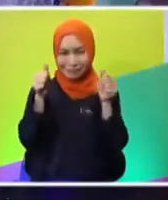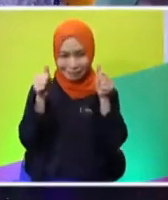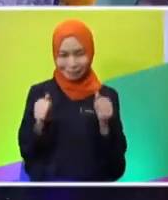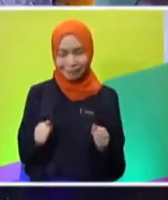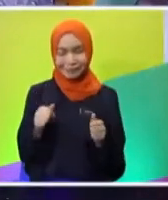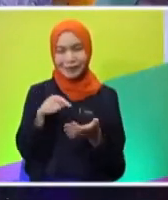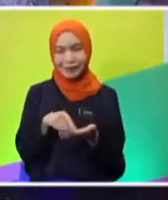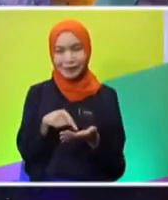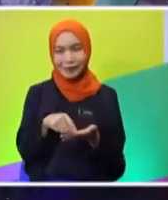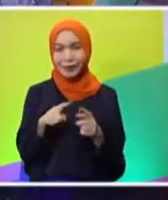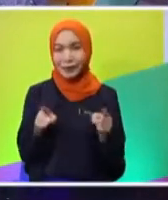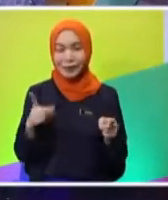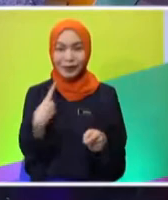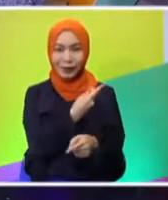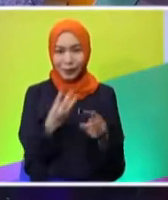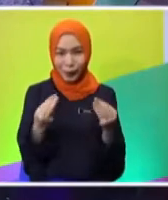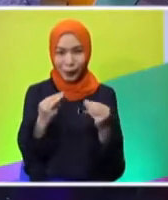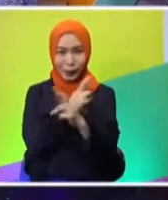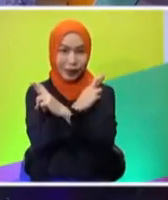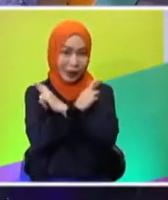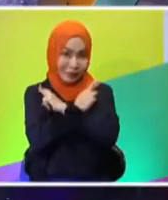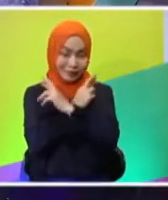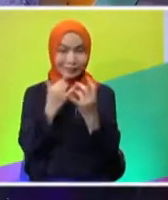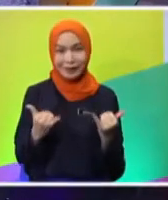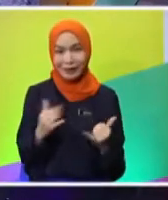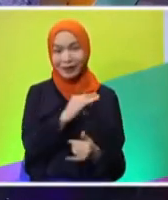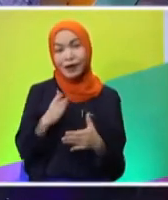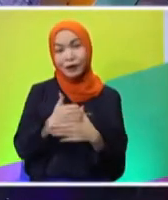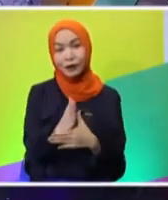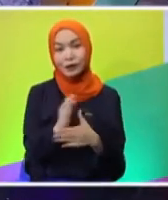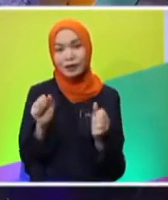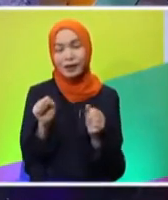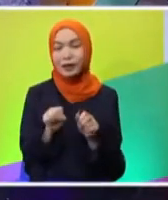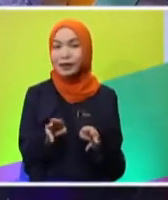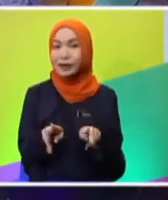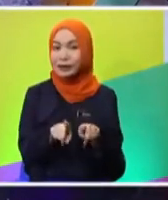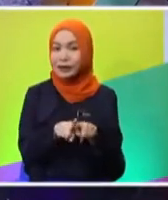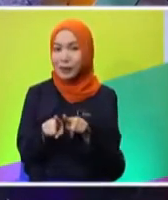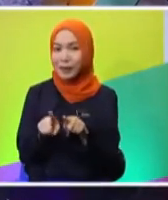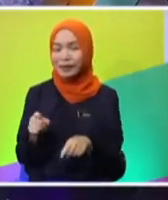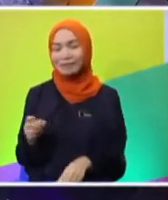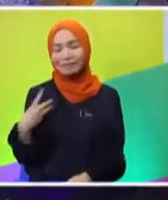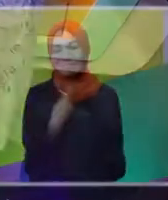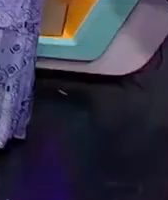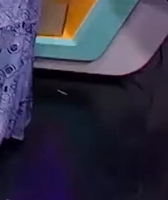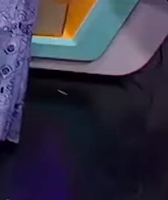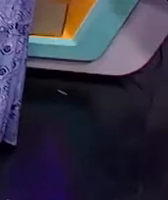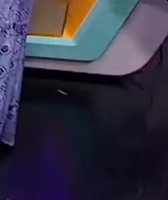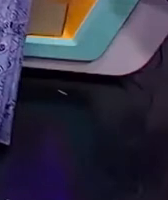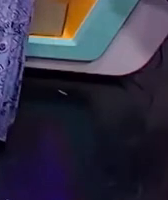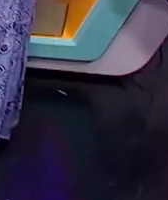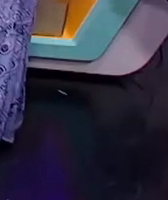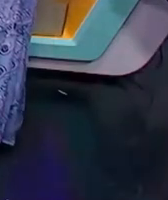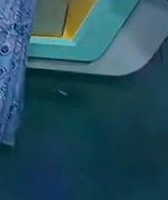tapi kita tidak berhak sekejap dan pasnya terus bersama kami dididik vbic cpm selepas sini